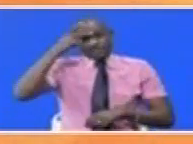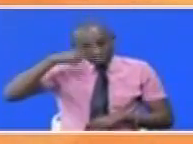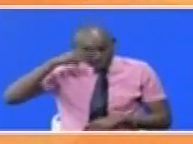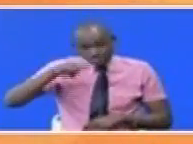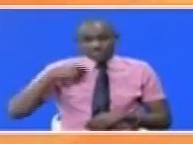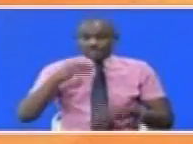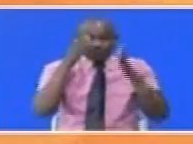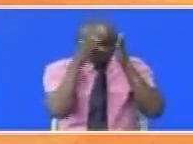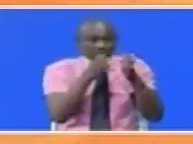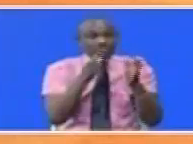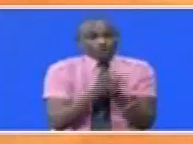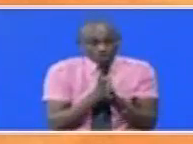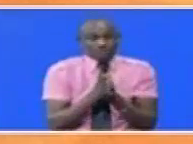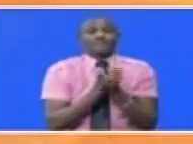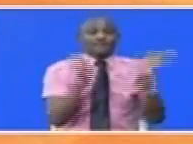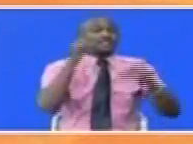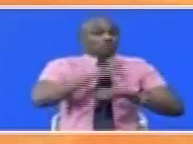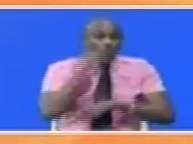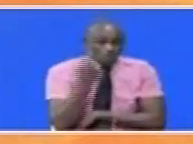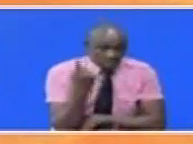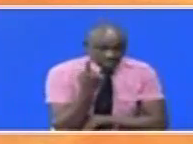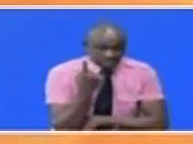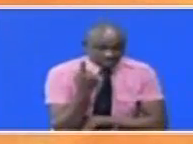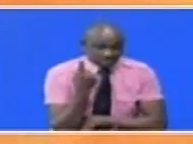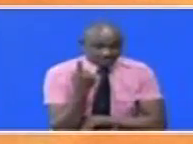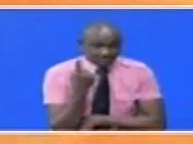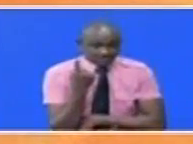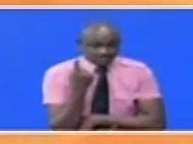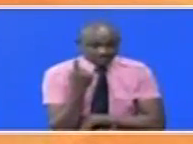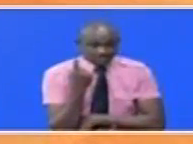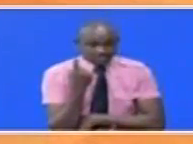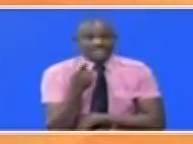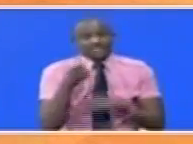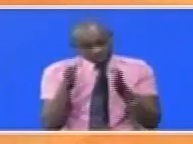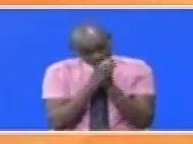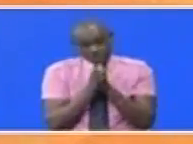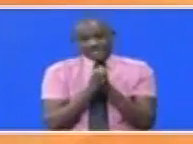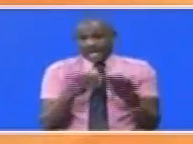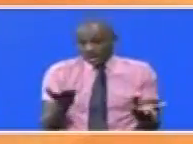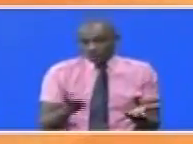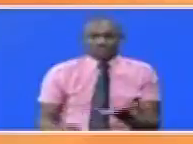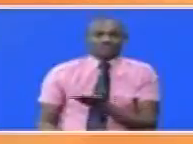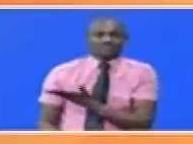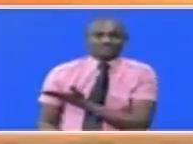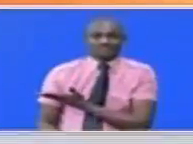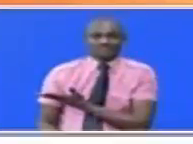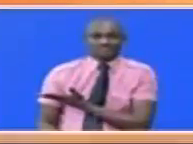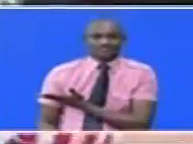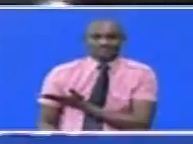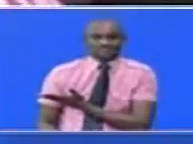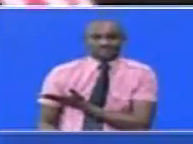kipaumbele watahiniwa wa shule za umma kujiunga na shule za kitaifa. Agnes Penda na taarifa zaidi.